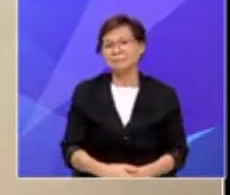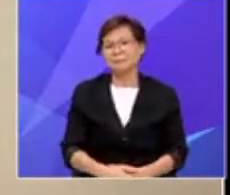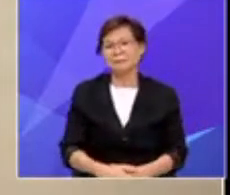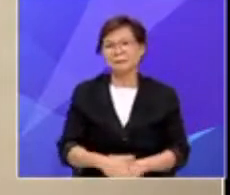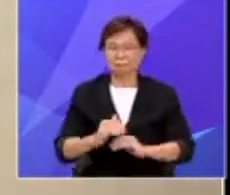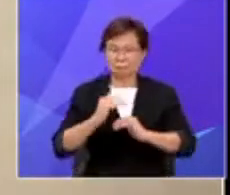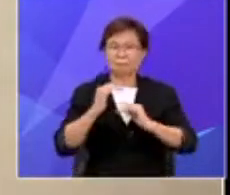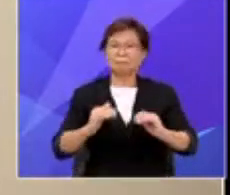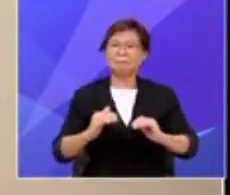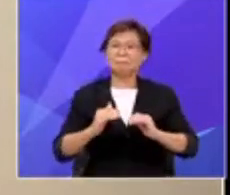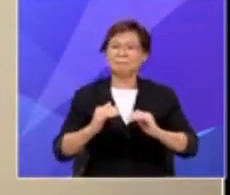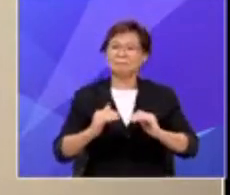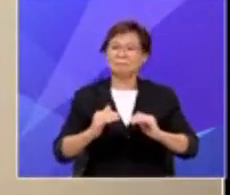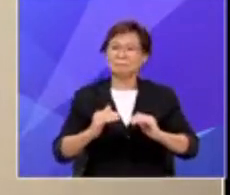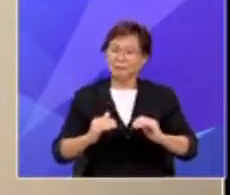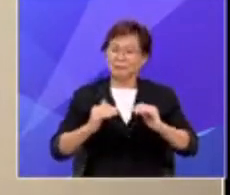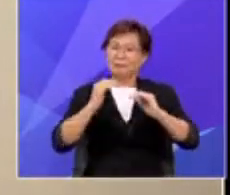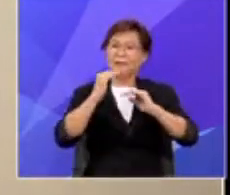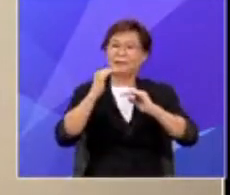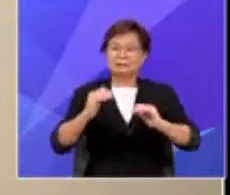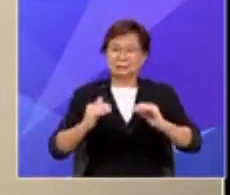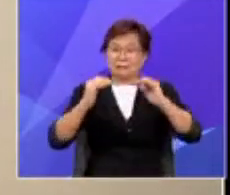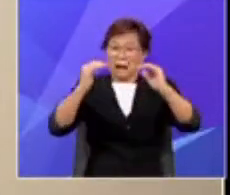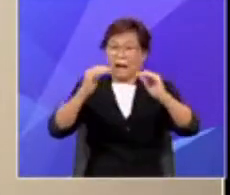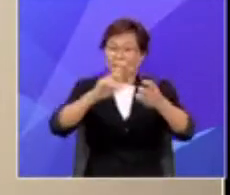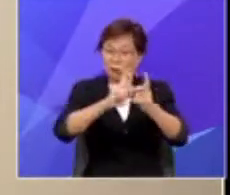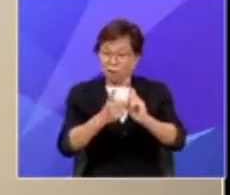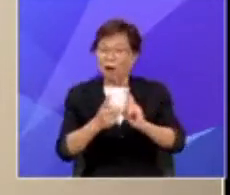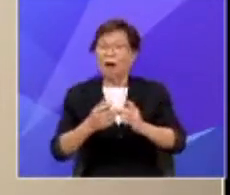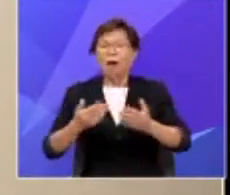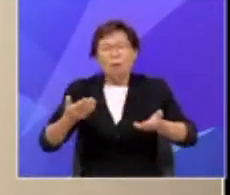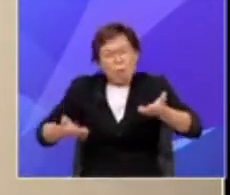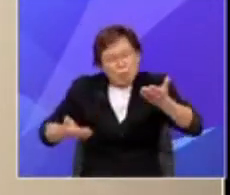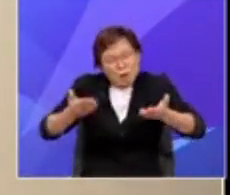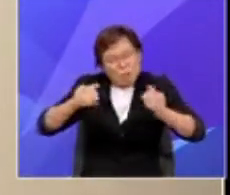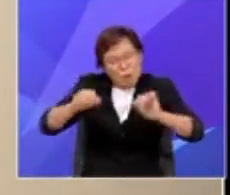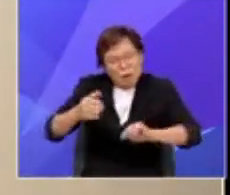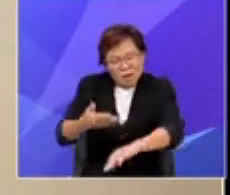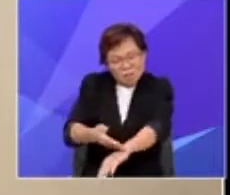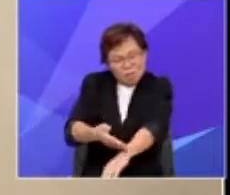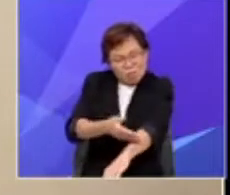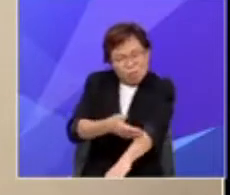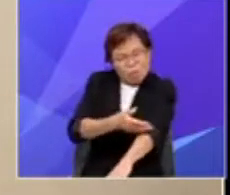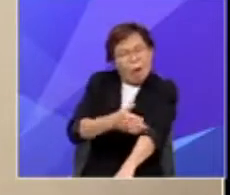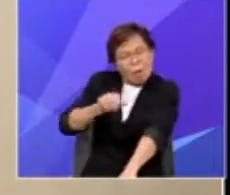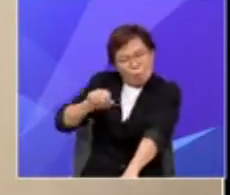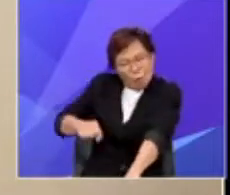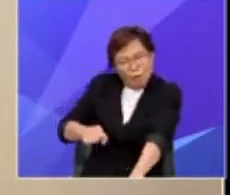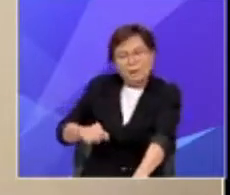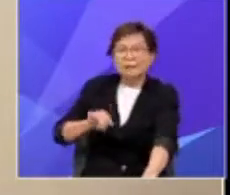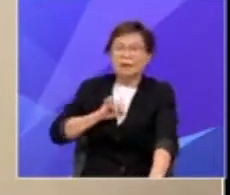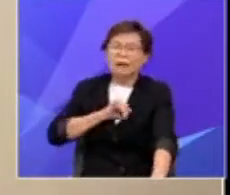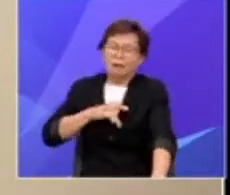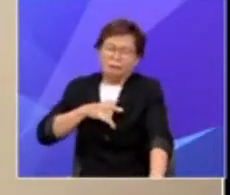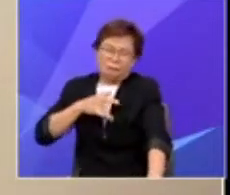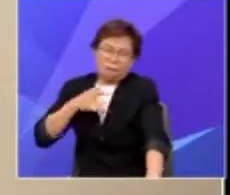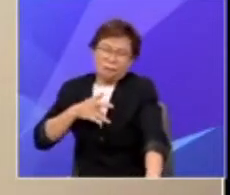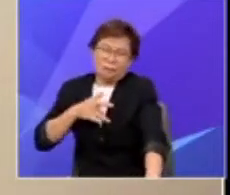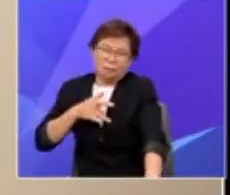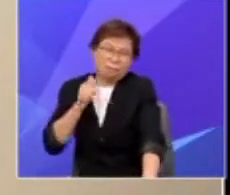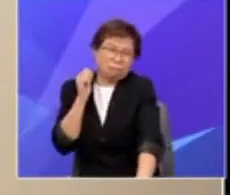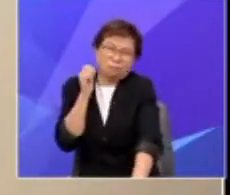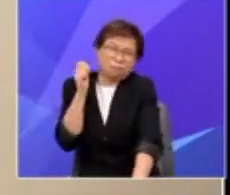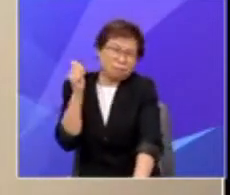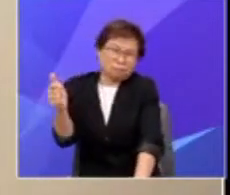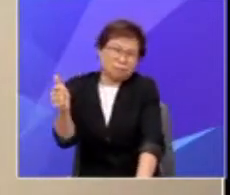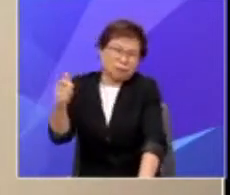digital kita ini mungkin ada ruang untuk ampere tambah baik tetapi bisa rasain itu pulang ke Pacet